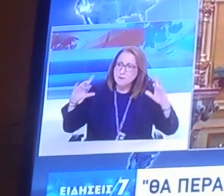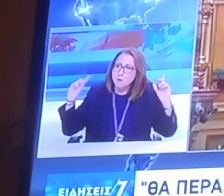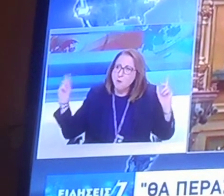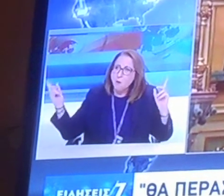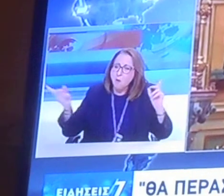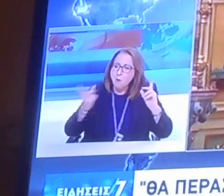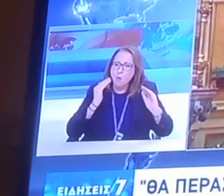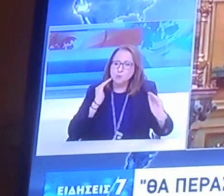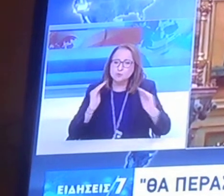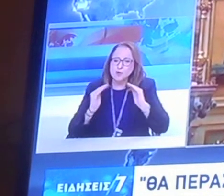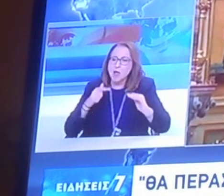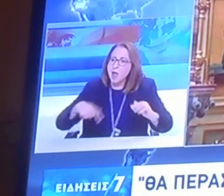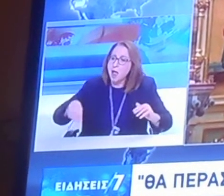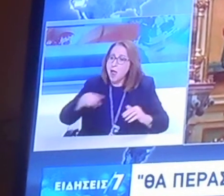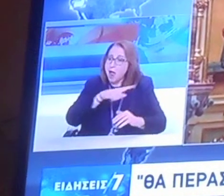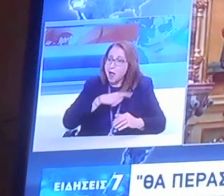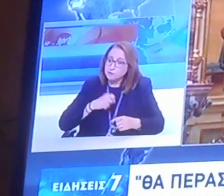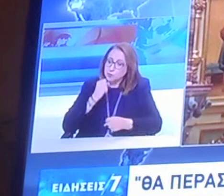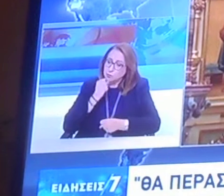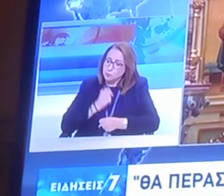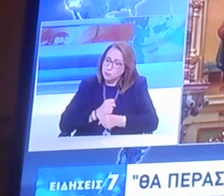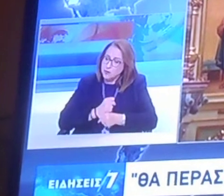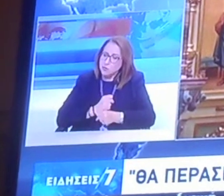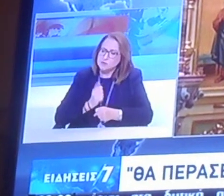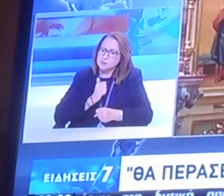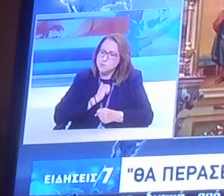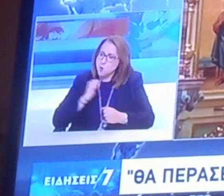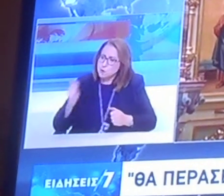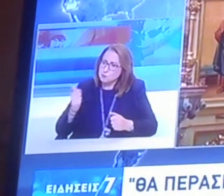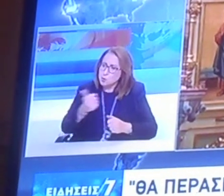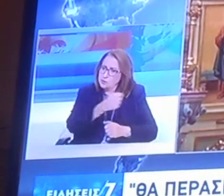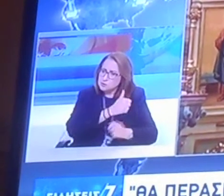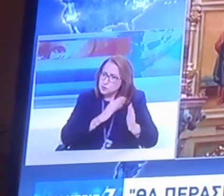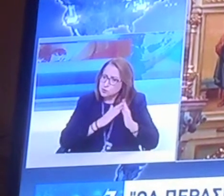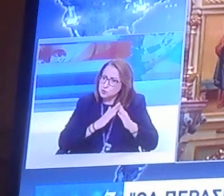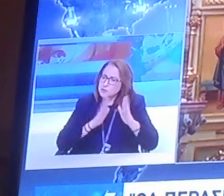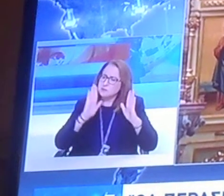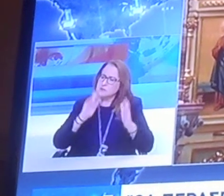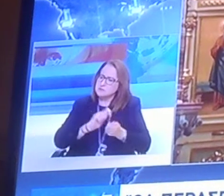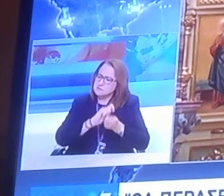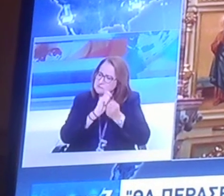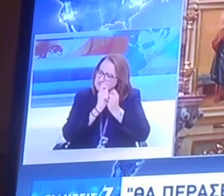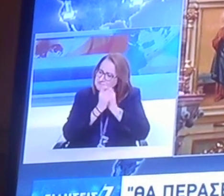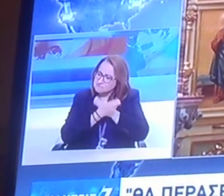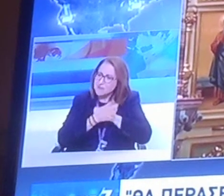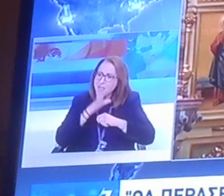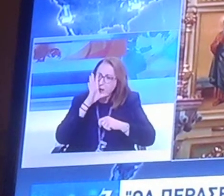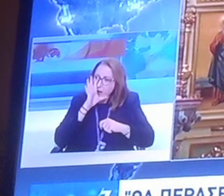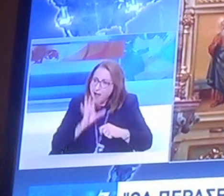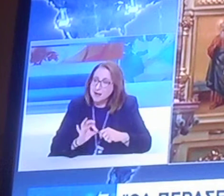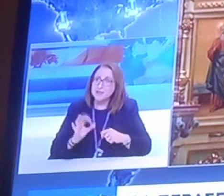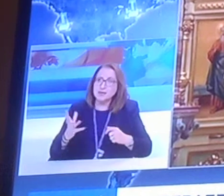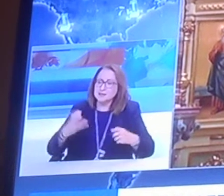εκούσια απομόνωση σε αληθινή κοινωνία, να γίνει η προσευχή και ο προορισμός